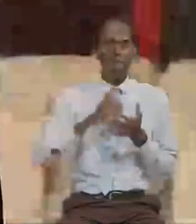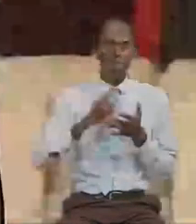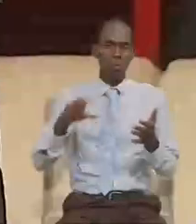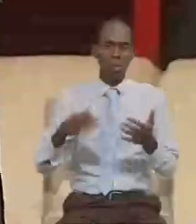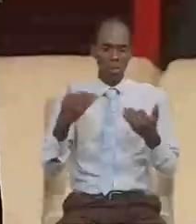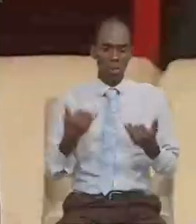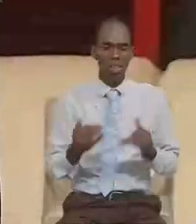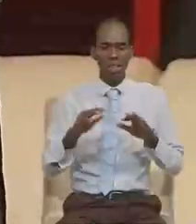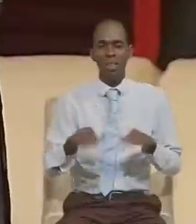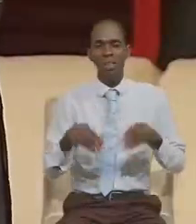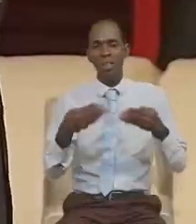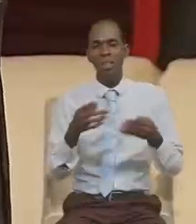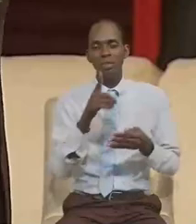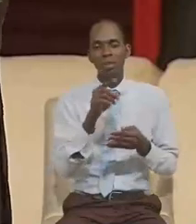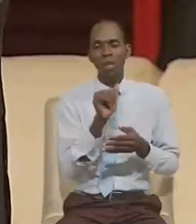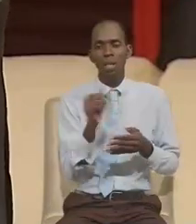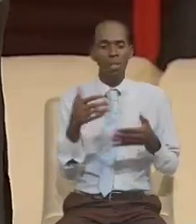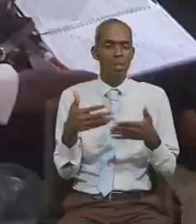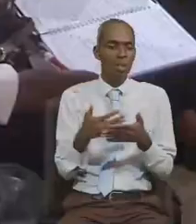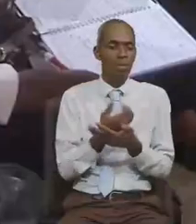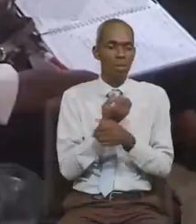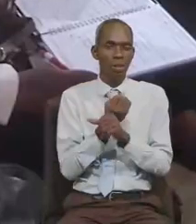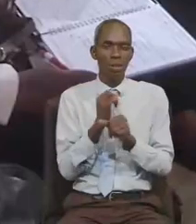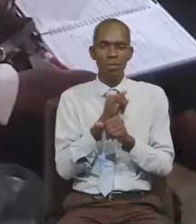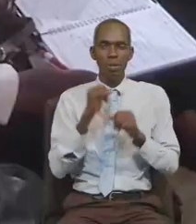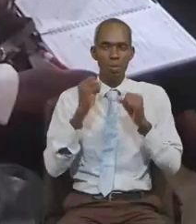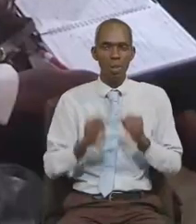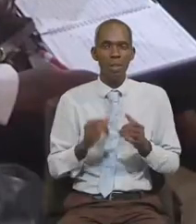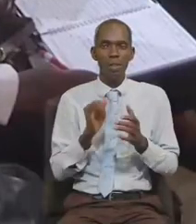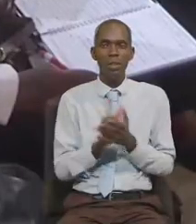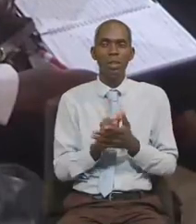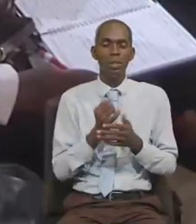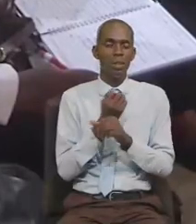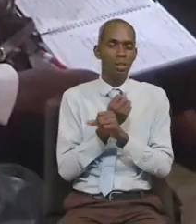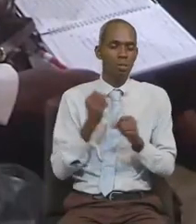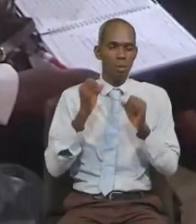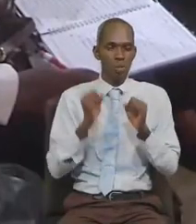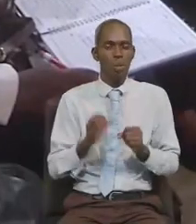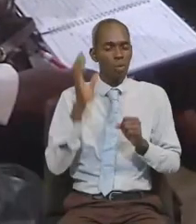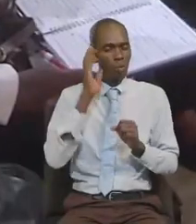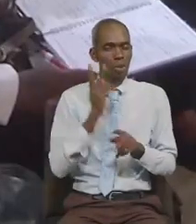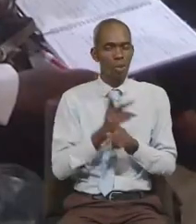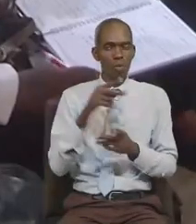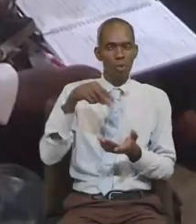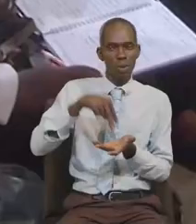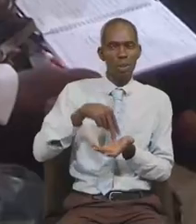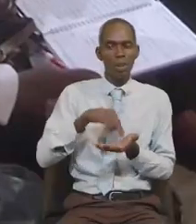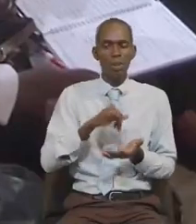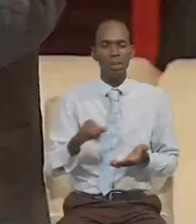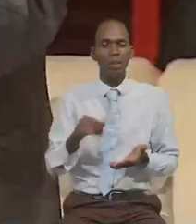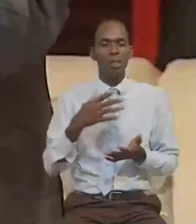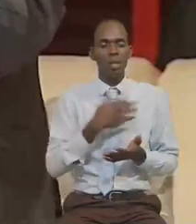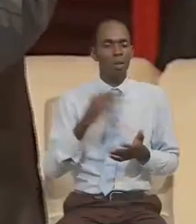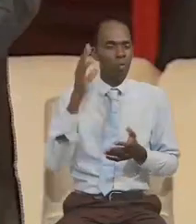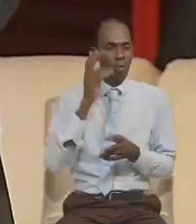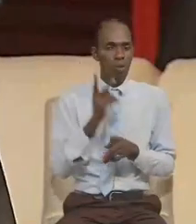puissance salvatrice. Et cette puissance salvatrice va te garder debout et te gardera victorieux. Et tu ne vas plus sortir du cercle